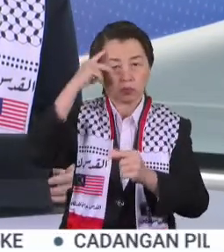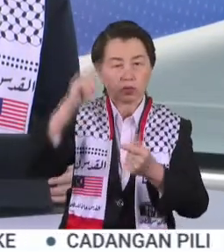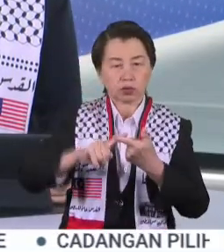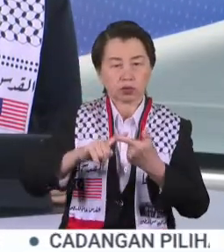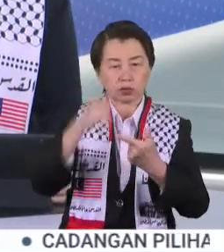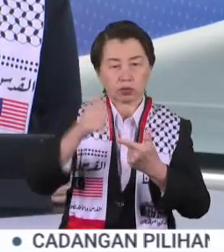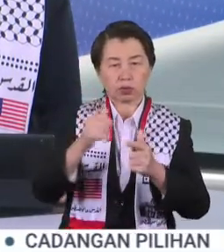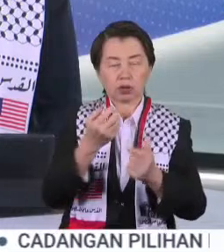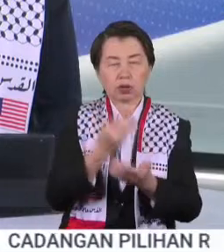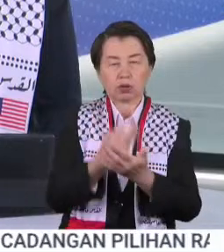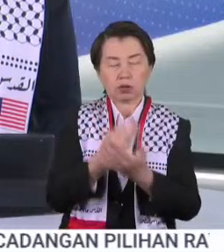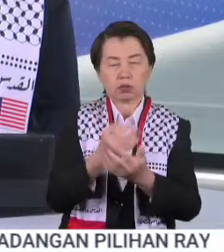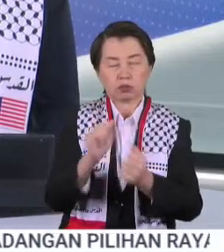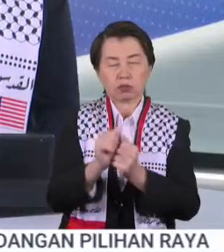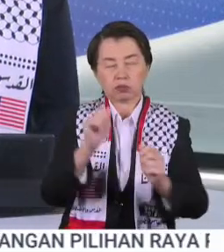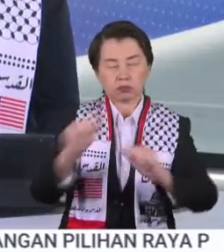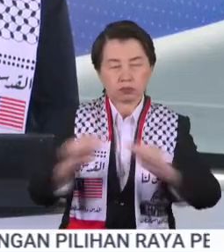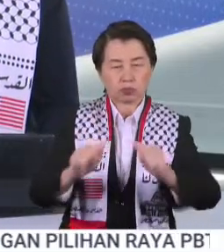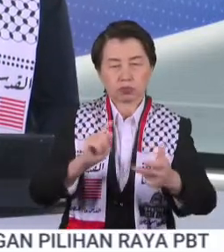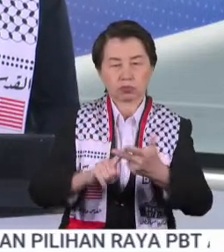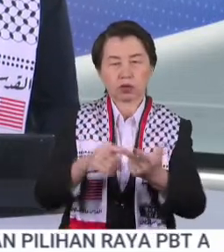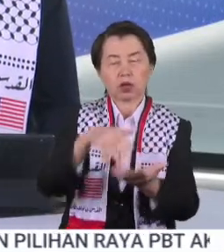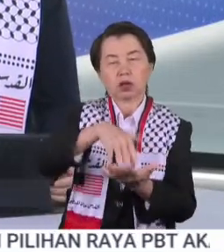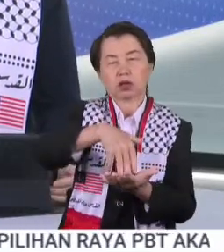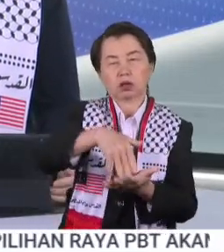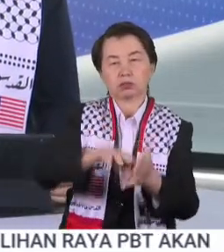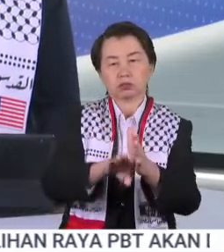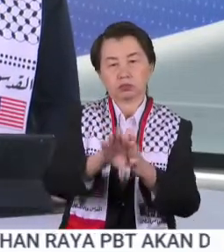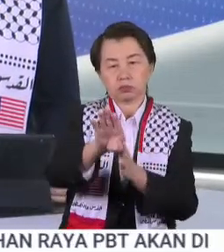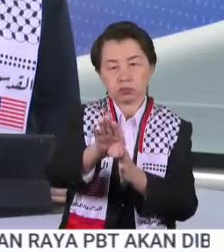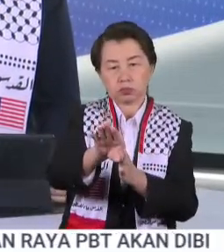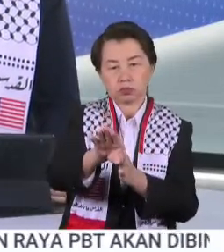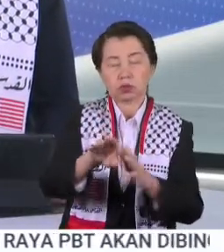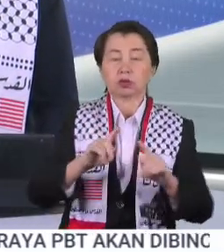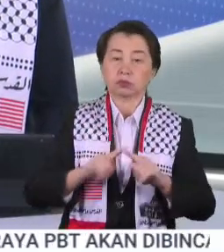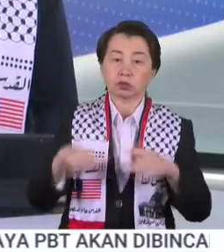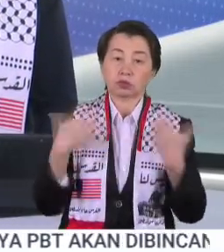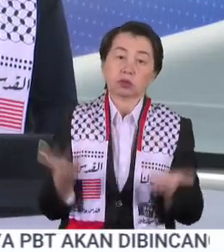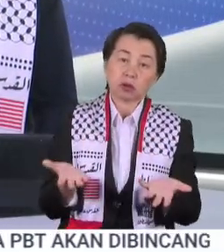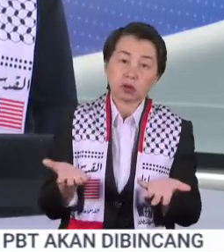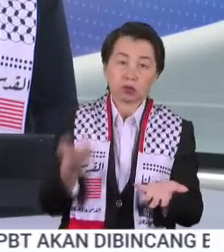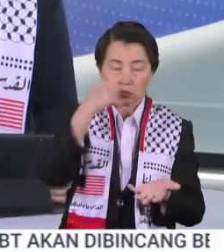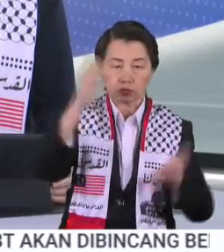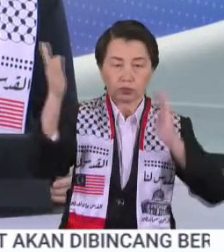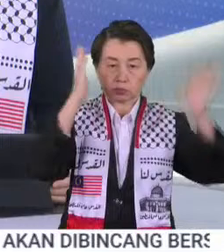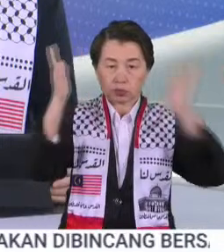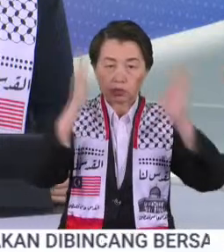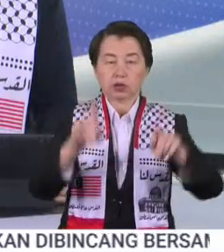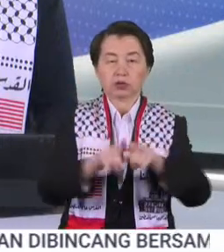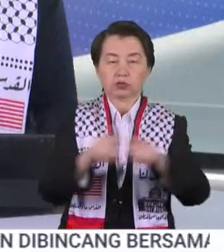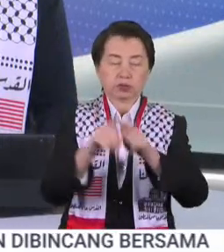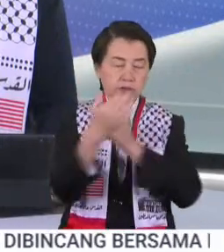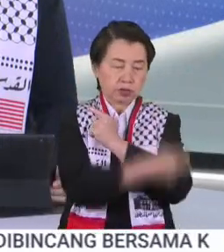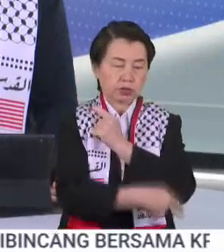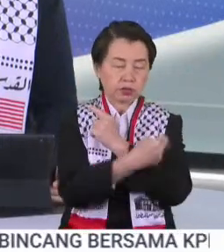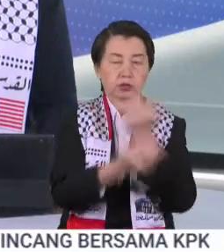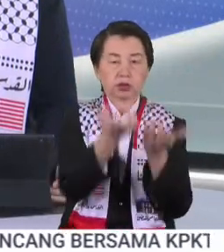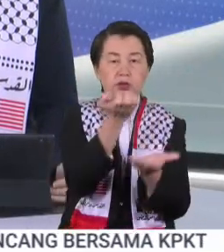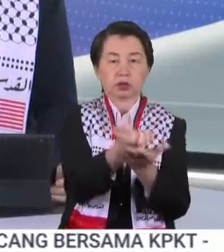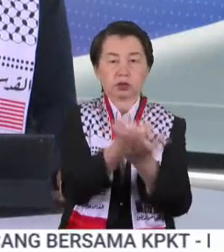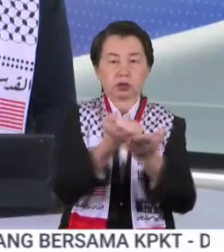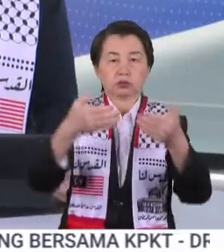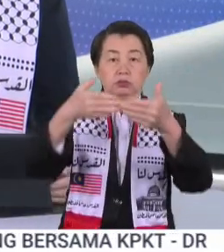monetary agresif serta risiko kelembapan pertumbuhan. Bagaimana pula kesannya kepada Malaysia sebagai negara